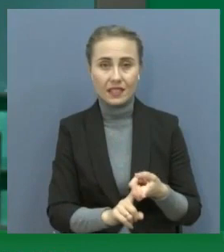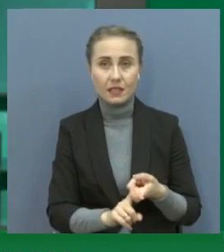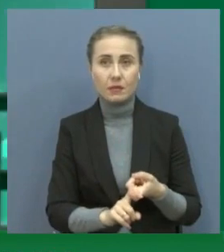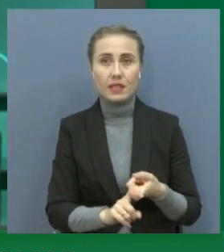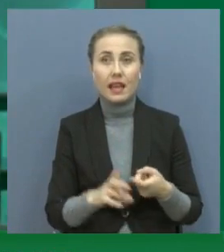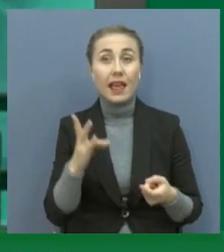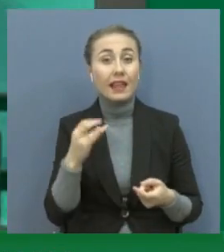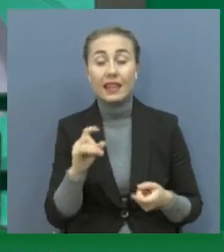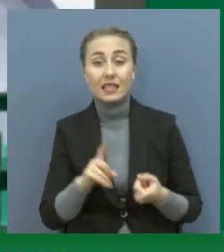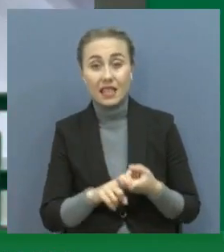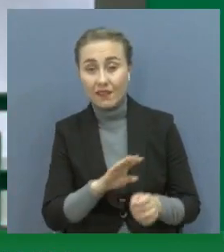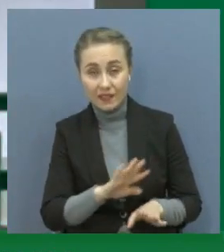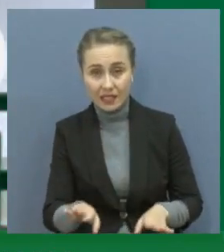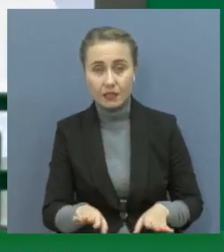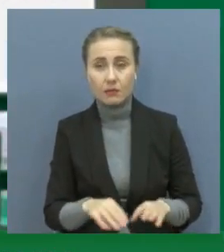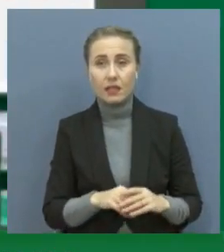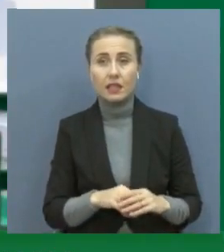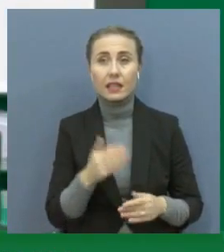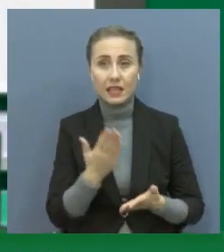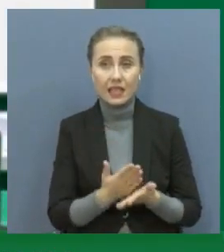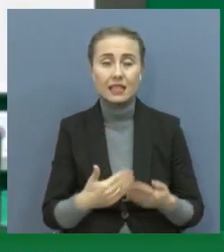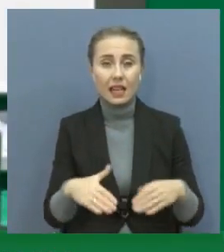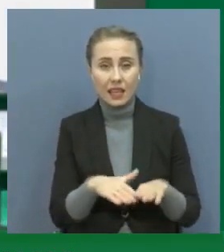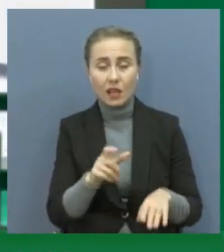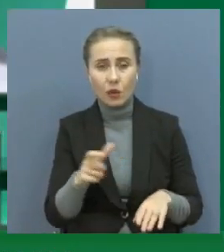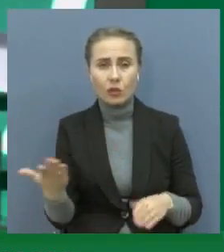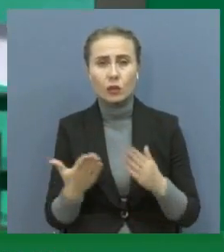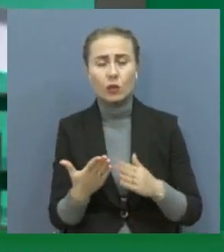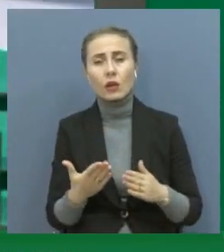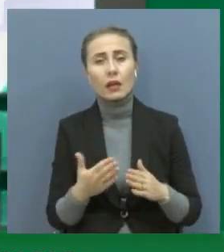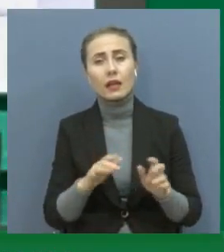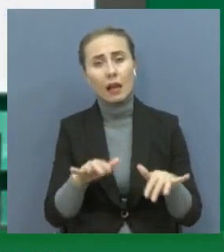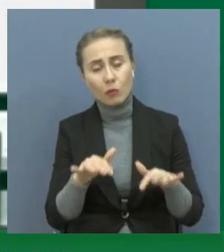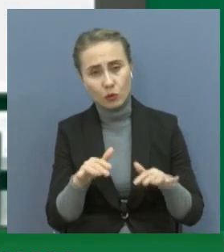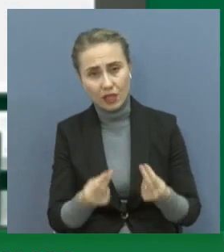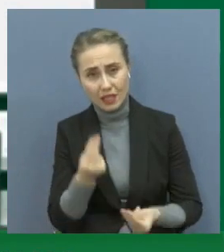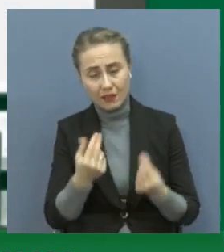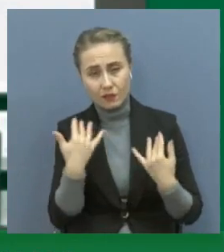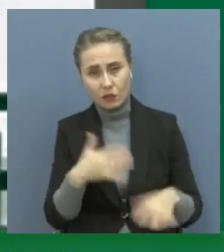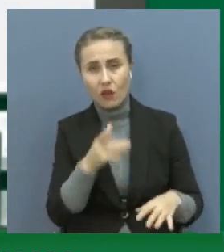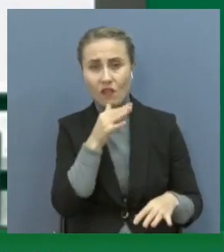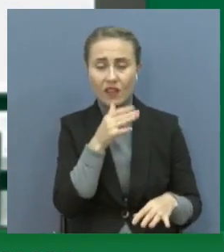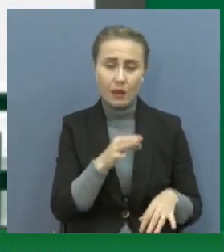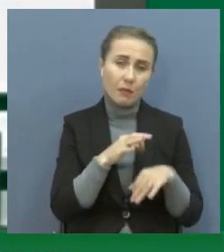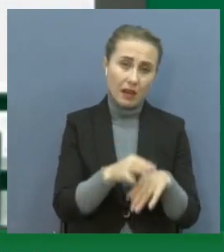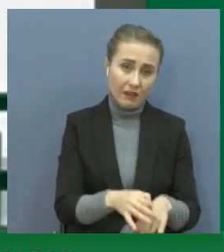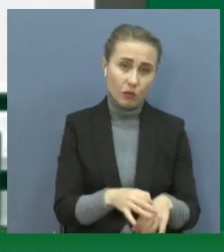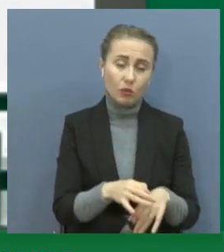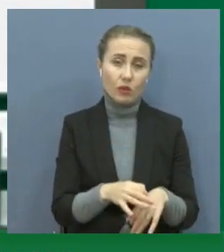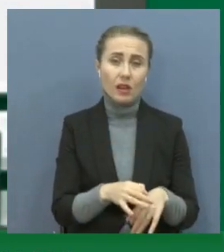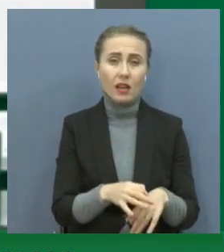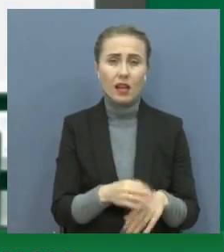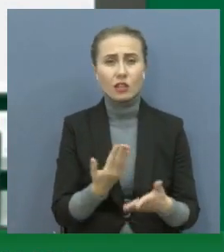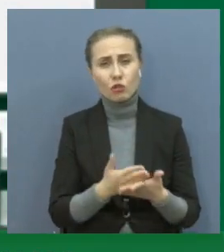человек независимый, он не зависит. Есть такие люди, которые сидят, просто поиграют в компьютерные игры, там время проведут, отвлекутся